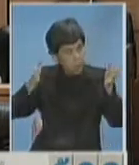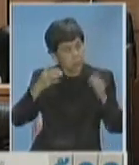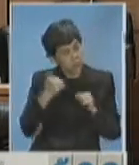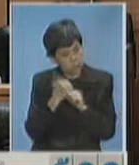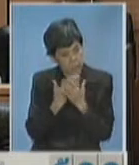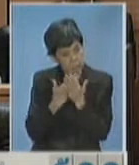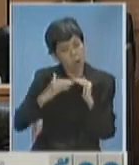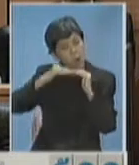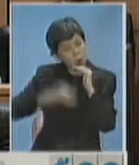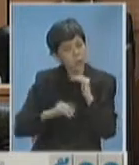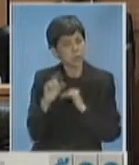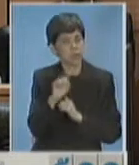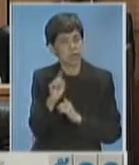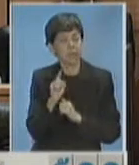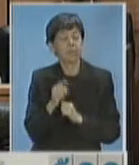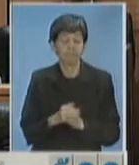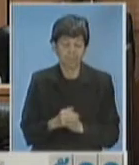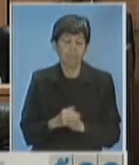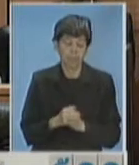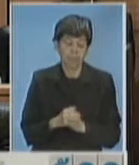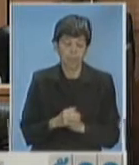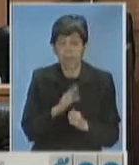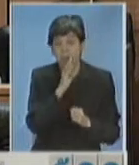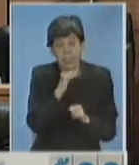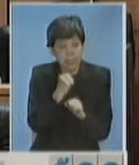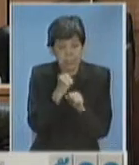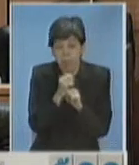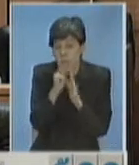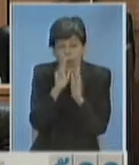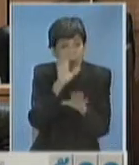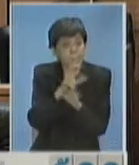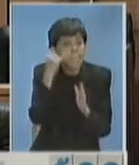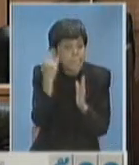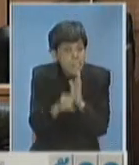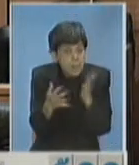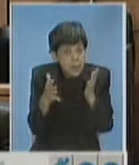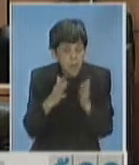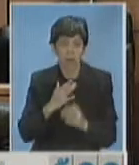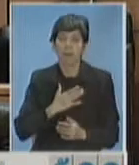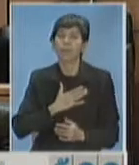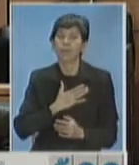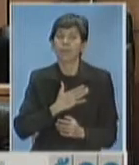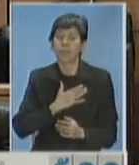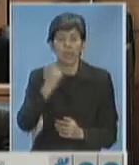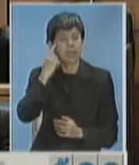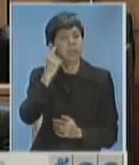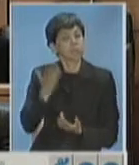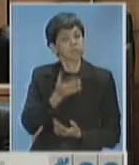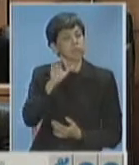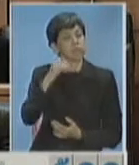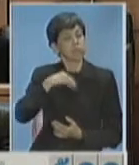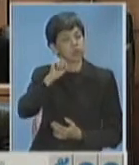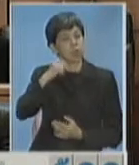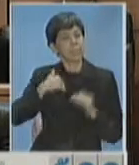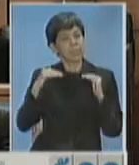านจะมาปรับลดเท่านั้นเองเพราะฉะนั้นตราบใดที่มันยังไม่ผิดข้อบังคับผมว่าสมาชิกก็มีสิทธิ์ที่